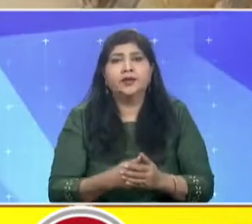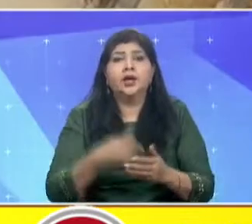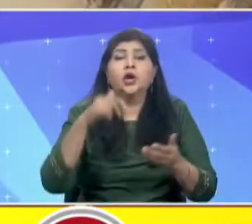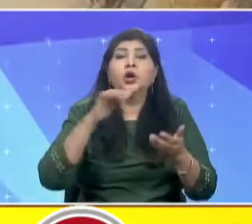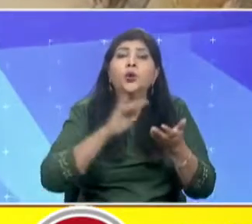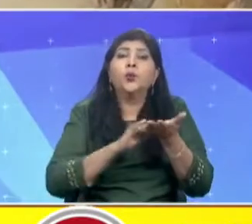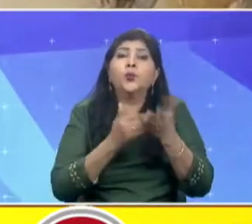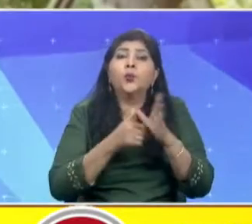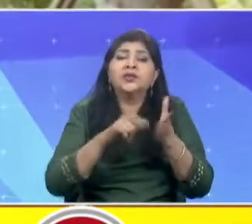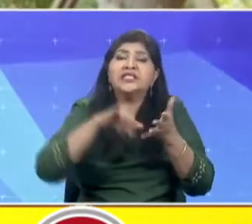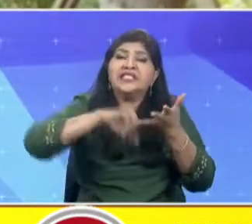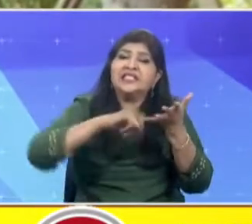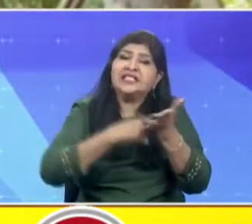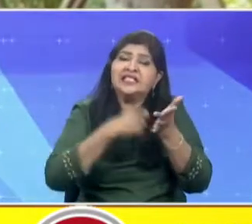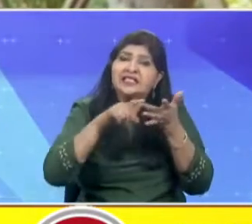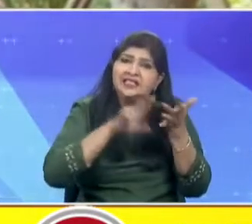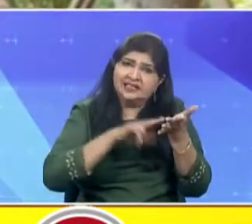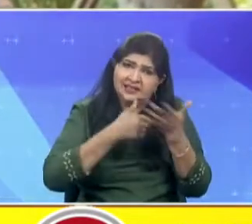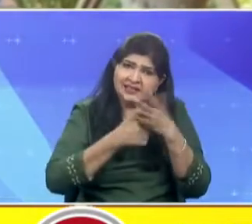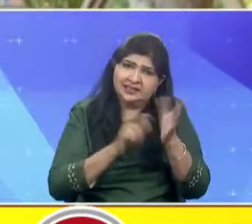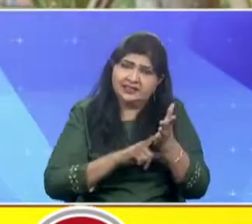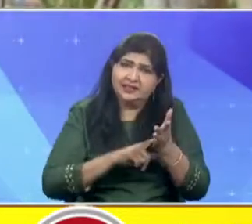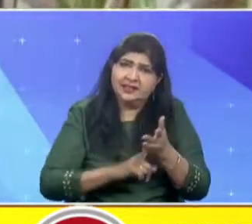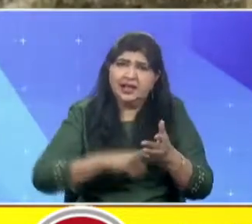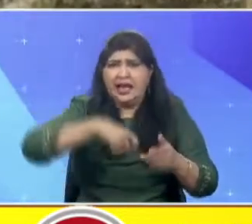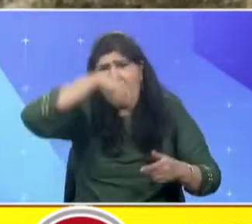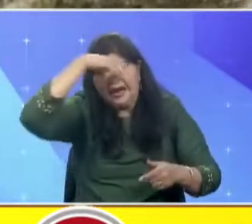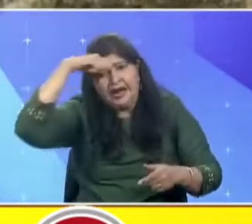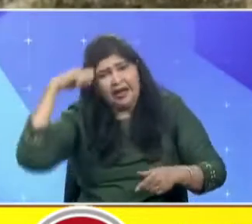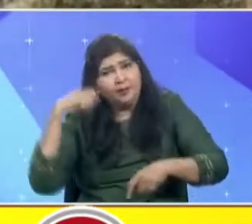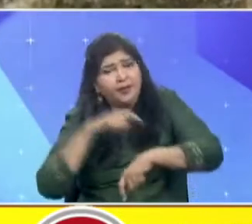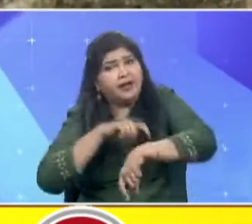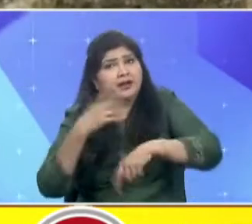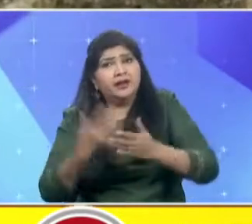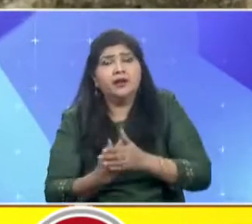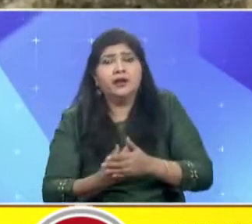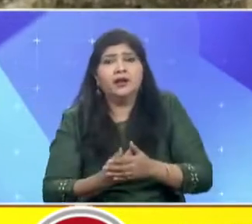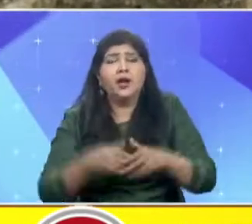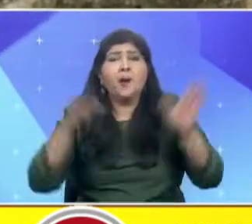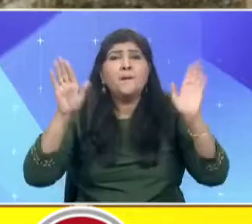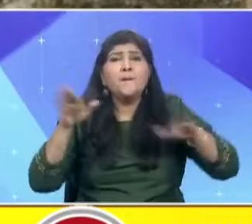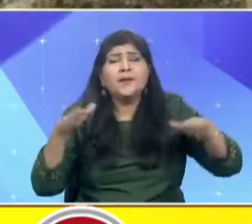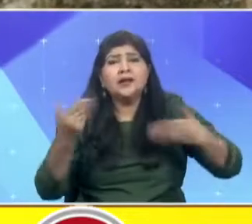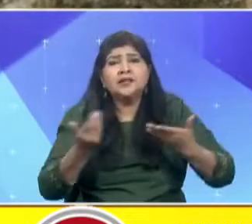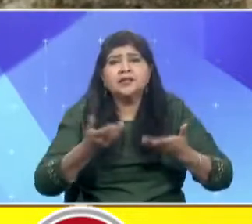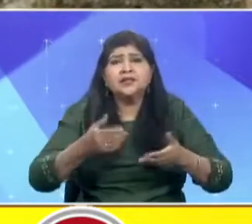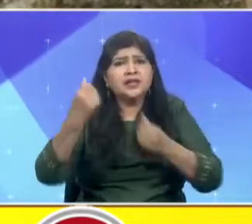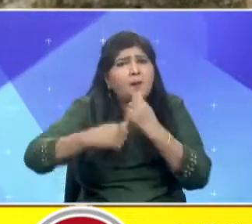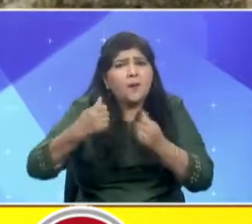मुपट्टम श्रीनारायण जी गर्मी के दौरान पशु पक्षियों को पानी की दिक्कत ना